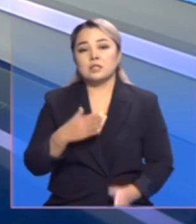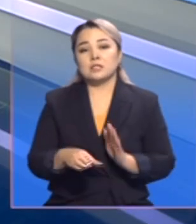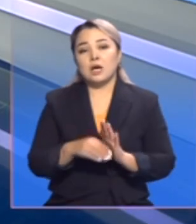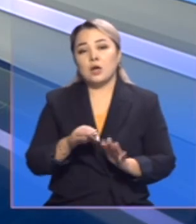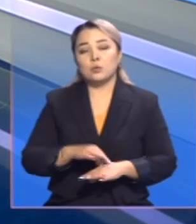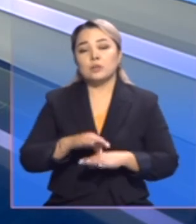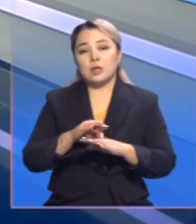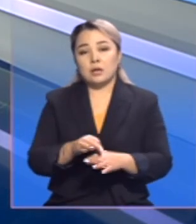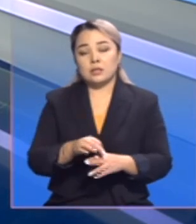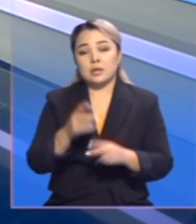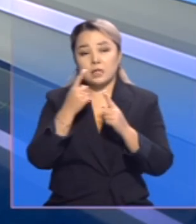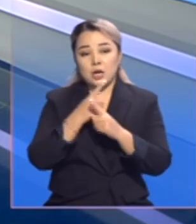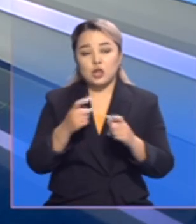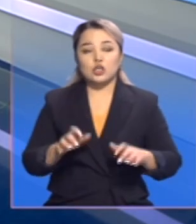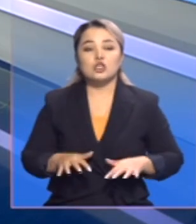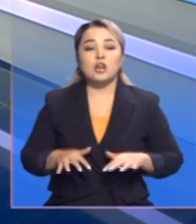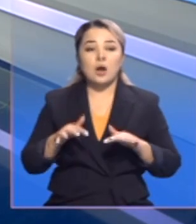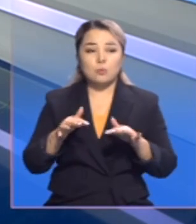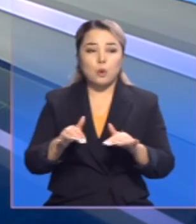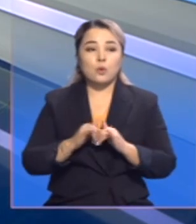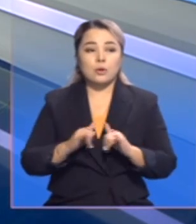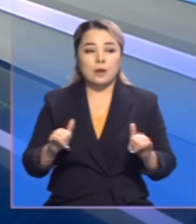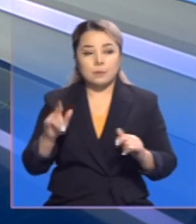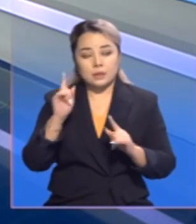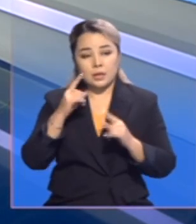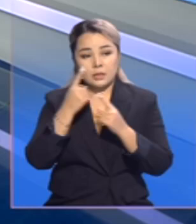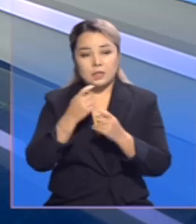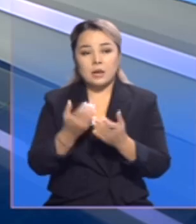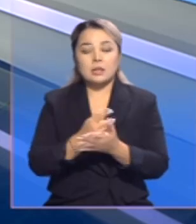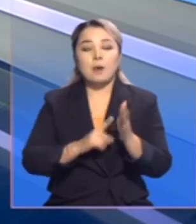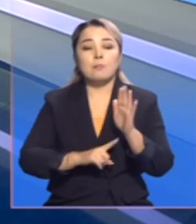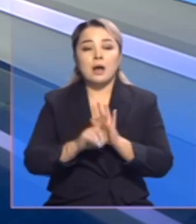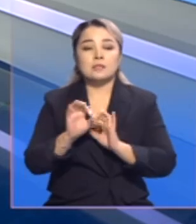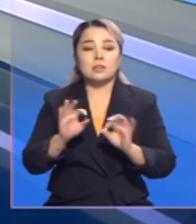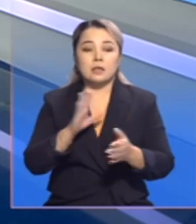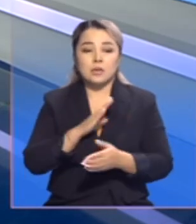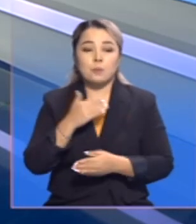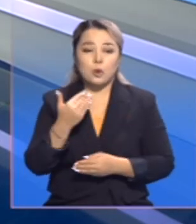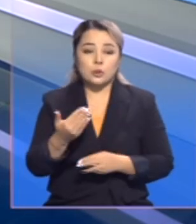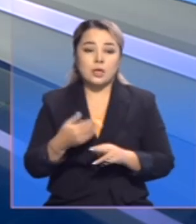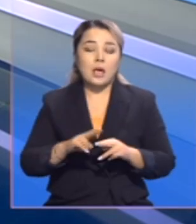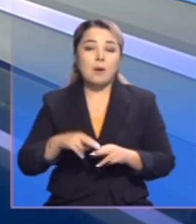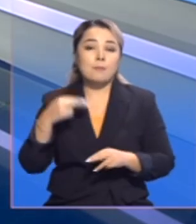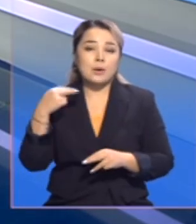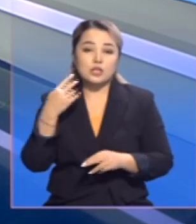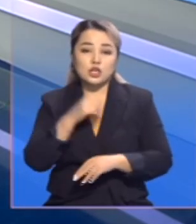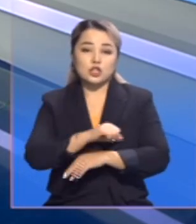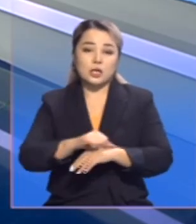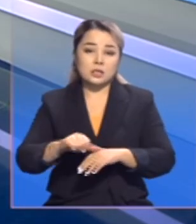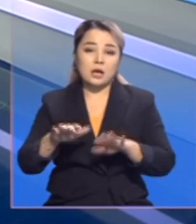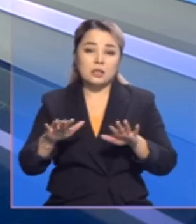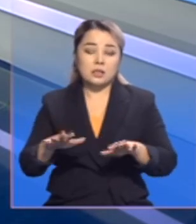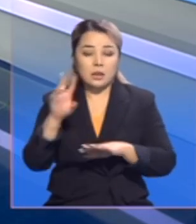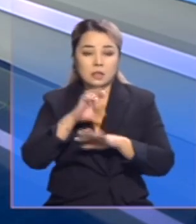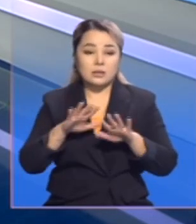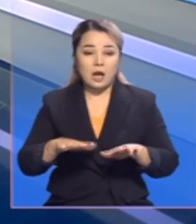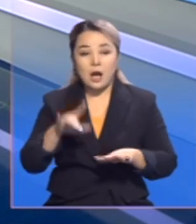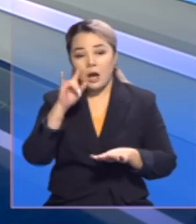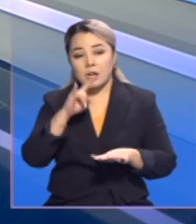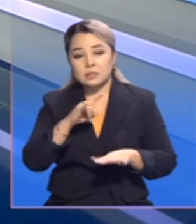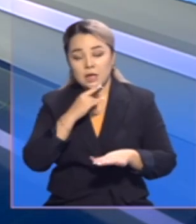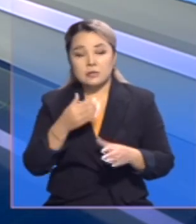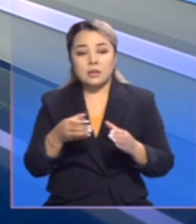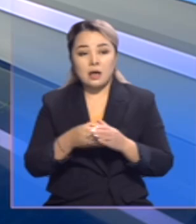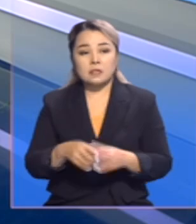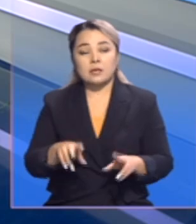Сайлау жарияланған соң кибершабуылдар көбейгенін хабарымыздың басында да айтқан едік. Президент шетелдерде Қазақстанға қатысты